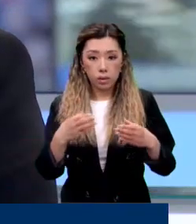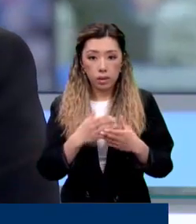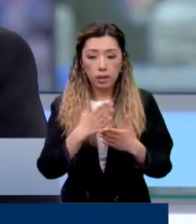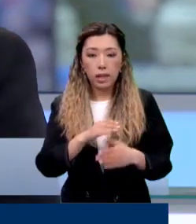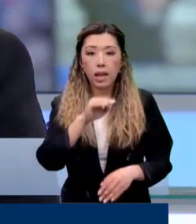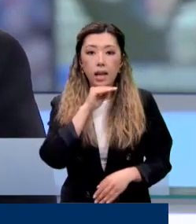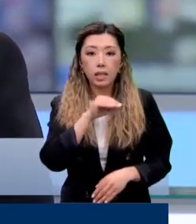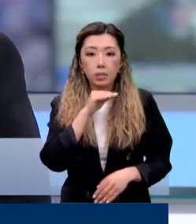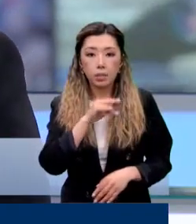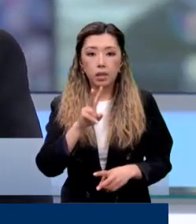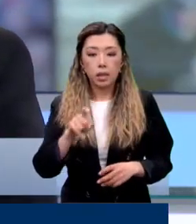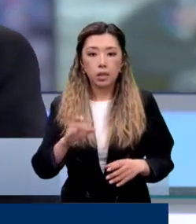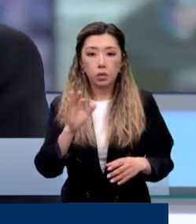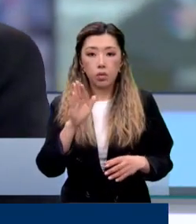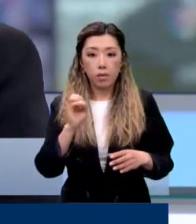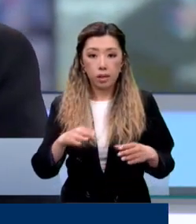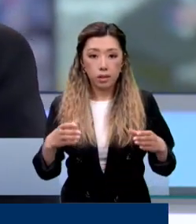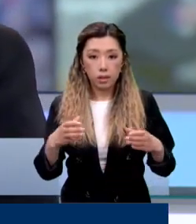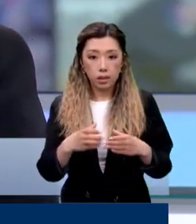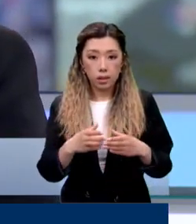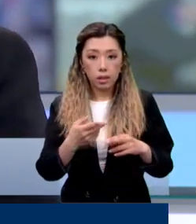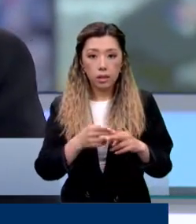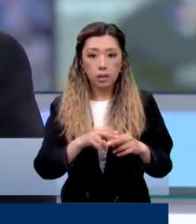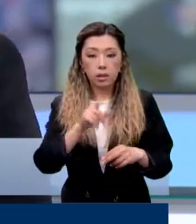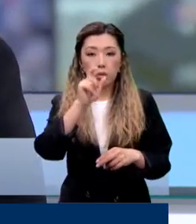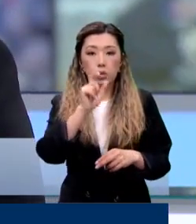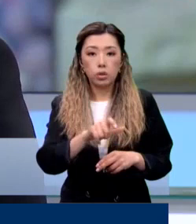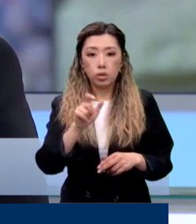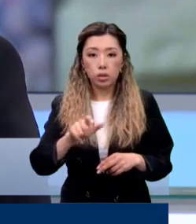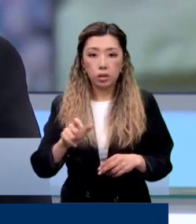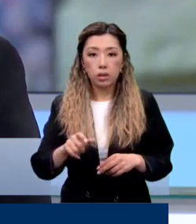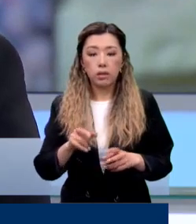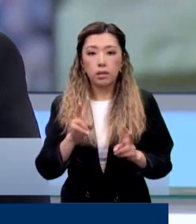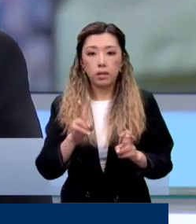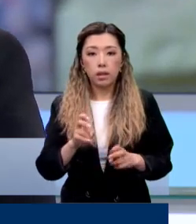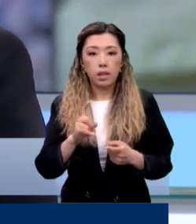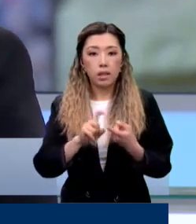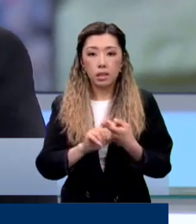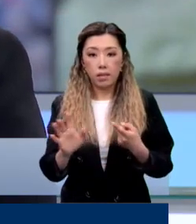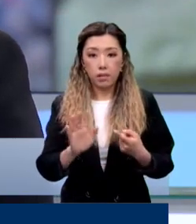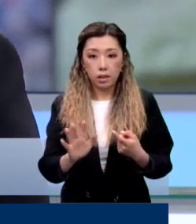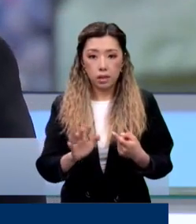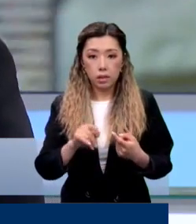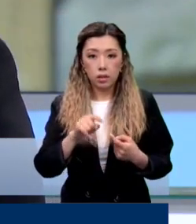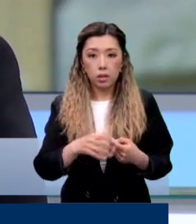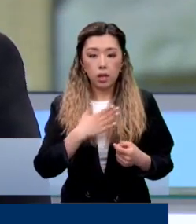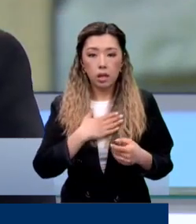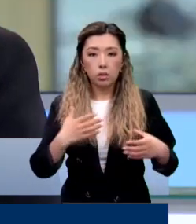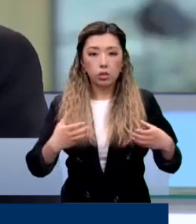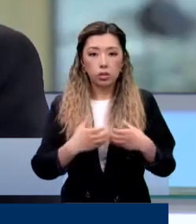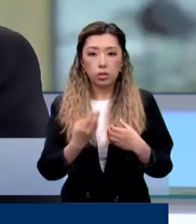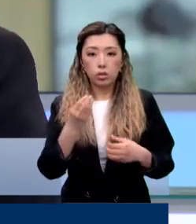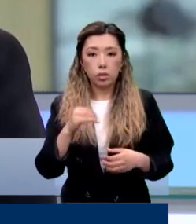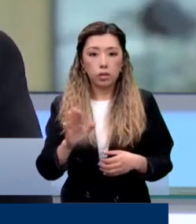Это консультативно-совещательный орган, совершенно от независимых наших экспертов. экспертов, которые не состоят в нашем штате.